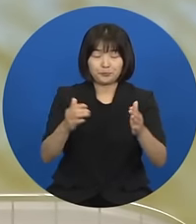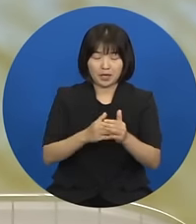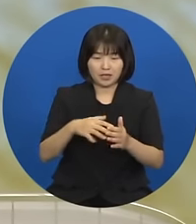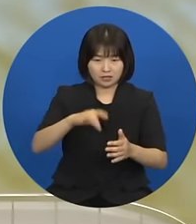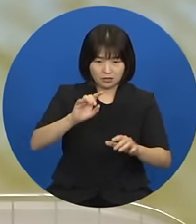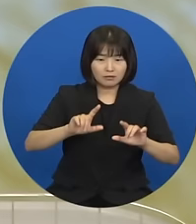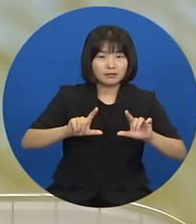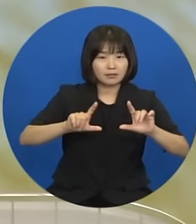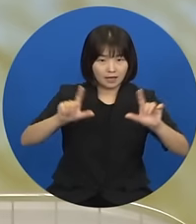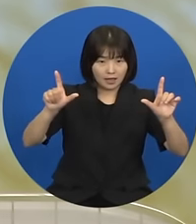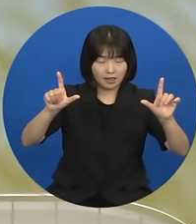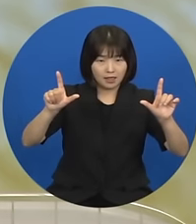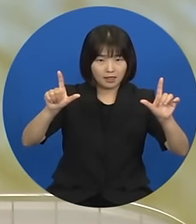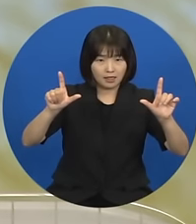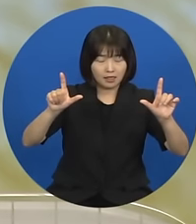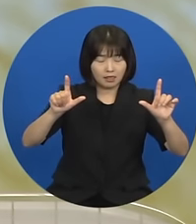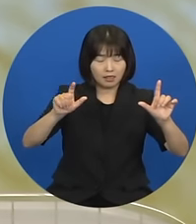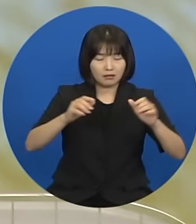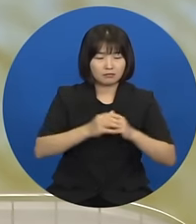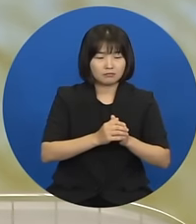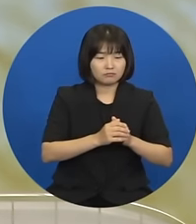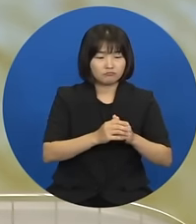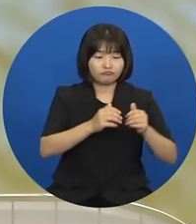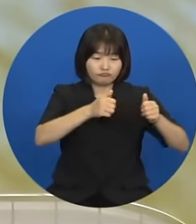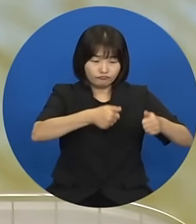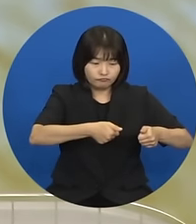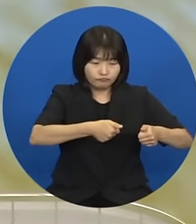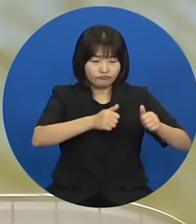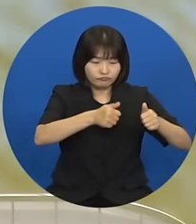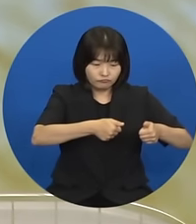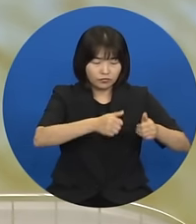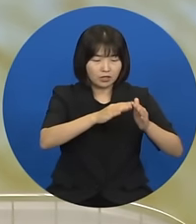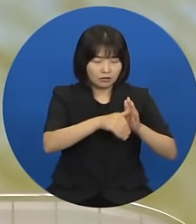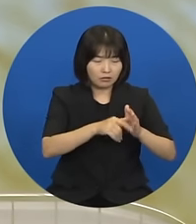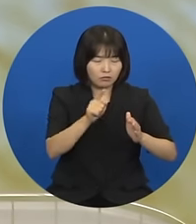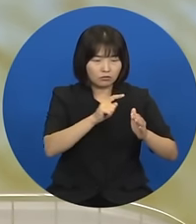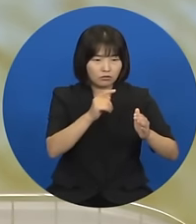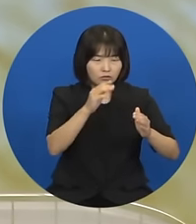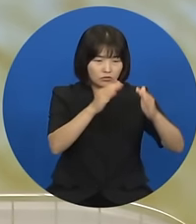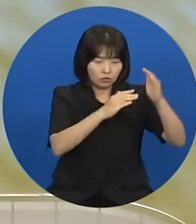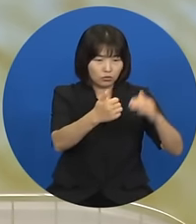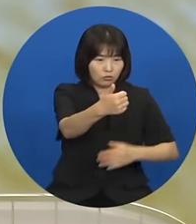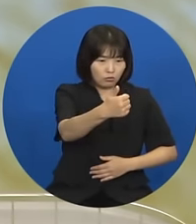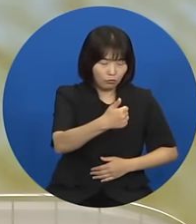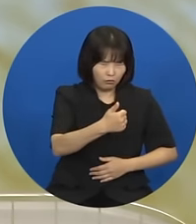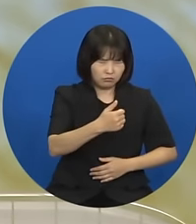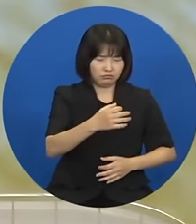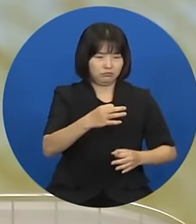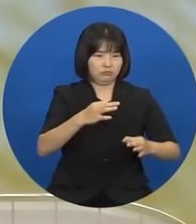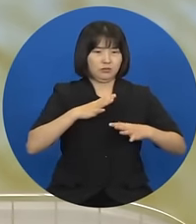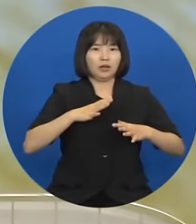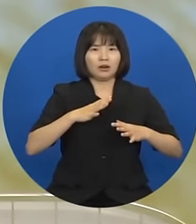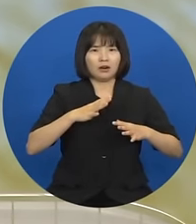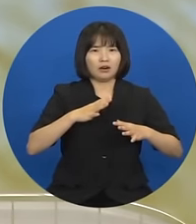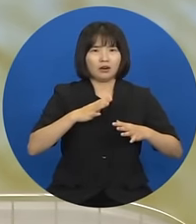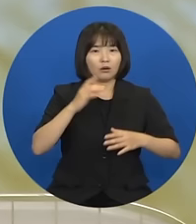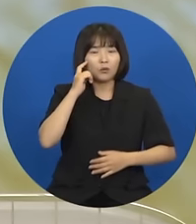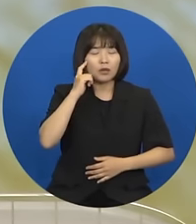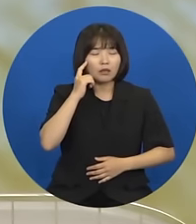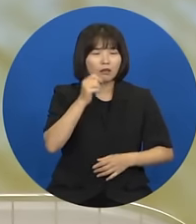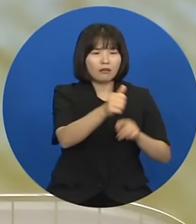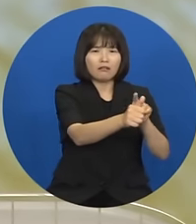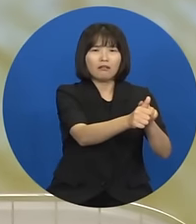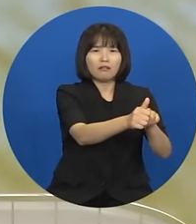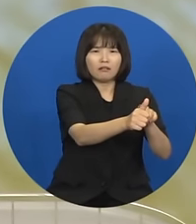새벽 기도회 입구에서 인사를 하는데 어떤 성도님이 오시는데 제가 너무나 깜짝 놀랐어요. 왜냐하면